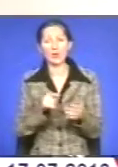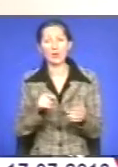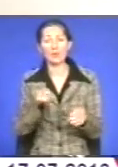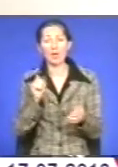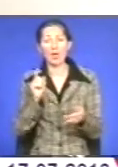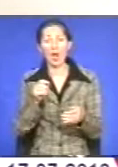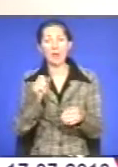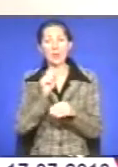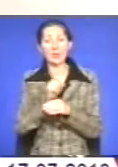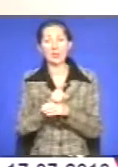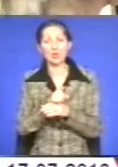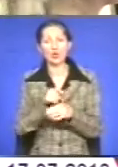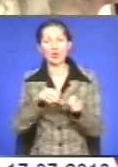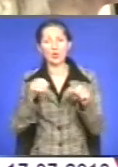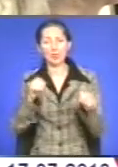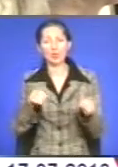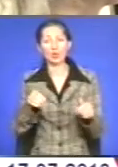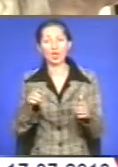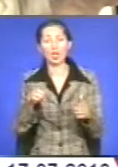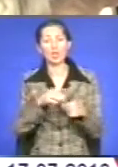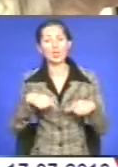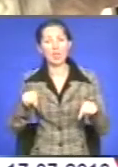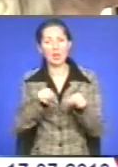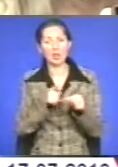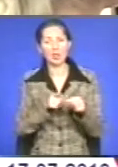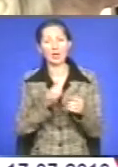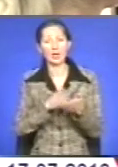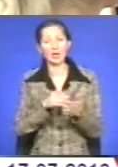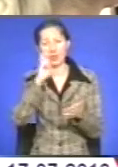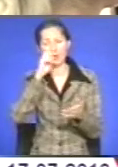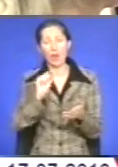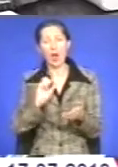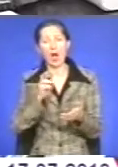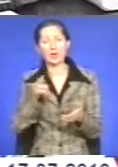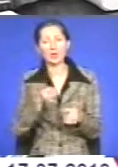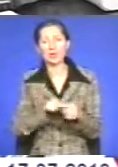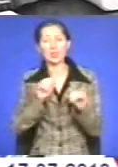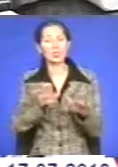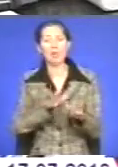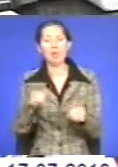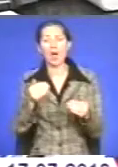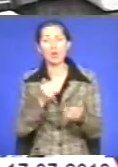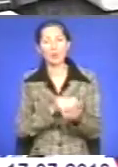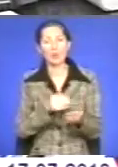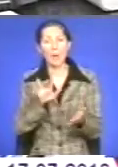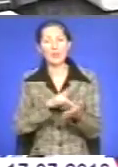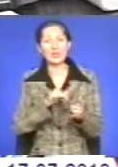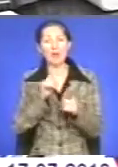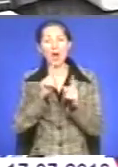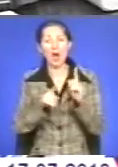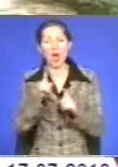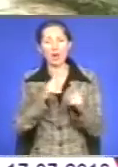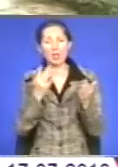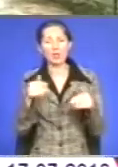яка відображена в державному акті. Це рішення не остаточне, адже у міській раді вже готують апеляцію. Тим не менше, мешканці